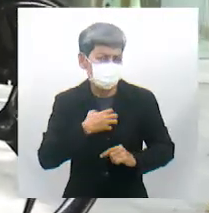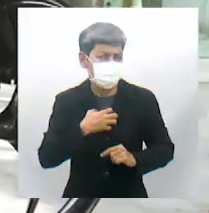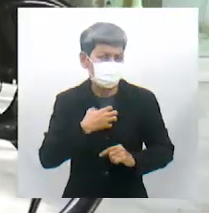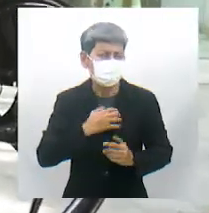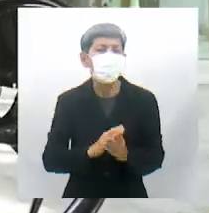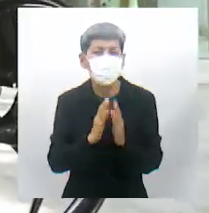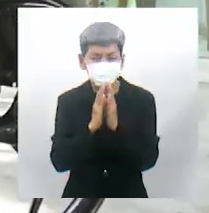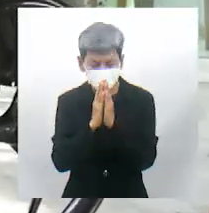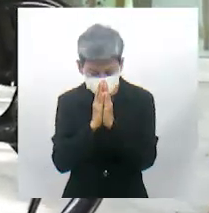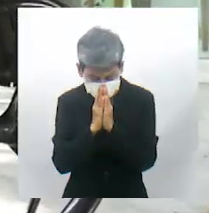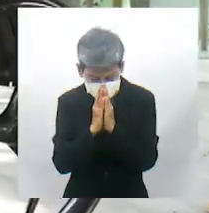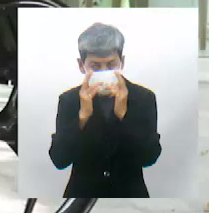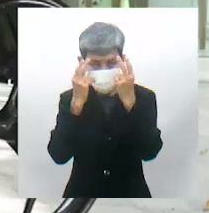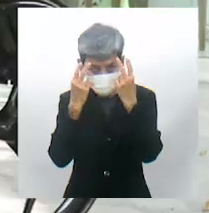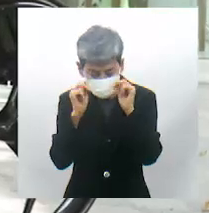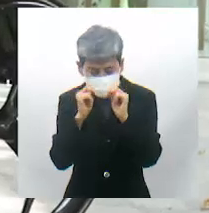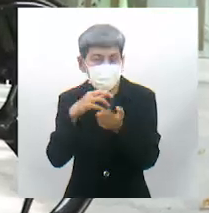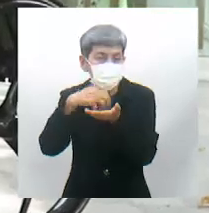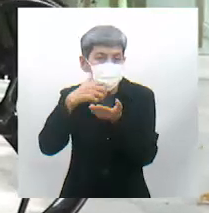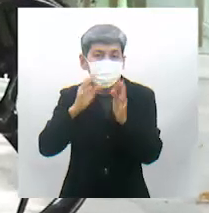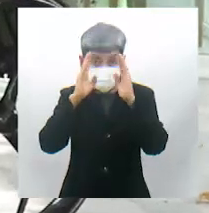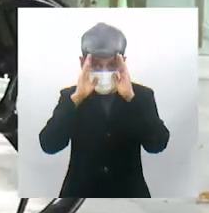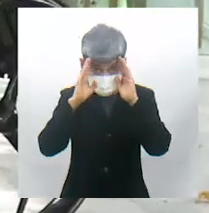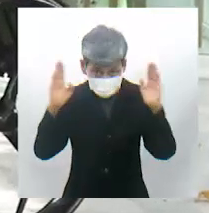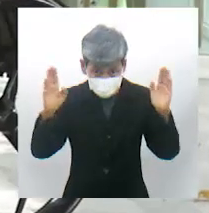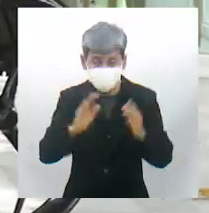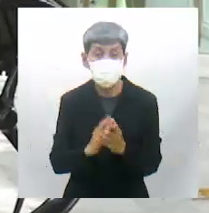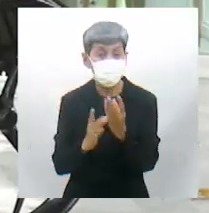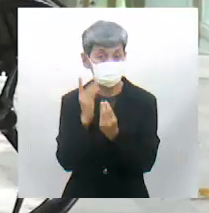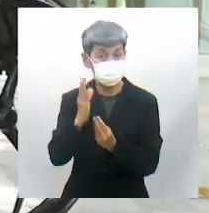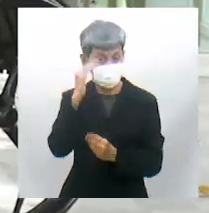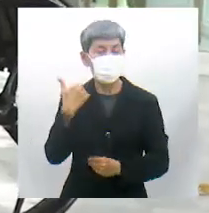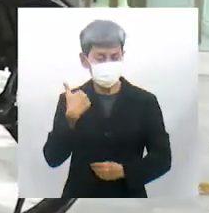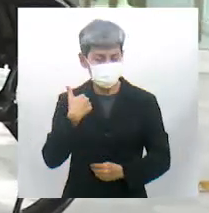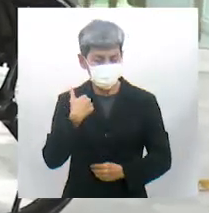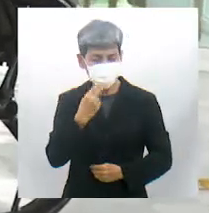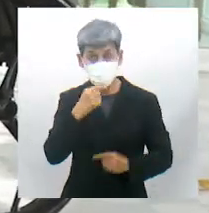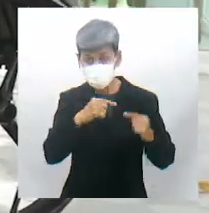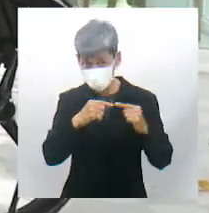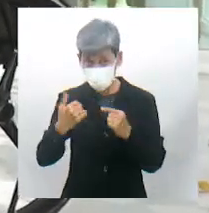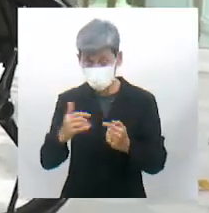ครับวันนี้ก็ต้องขอบคุณท่านนายกมากนะครับที่ให้ข้อมูลกับเรานะครับสัปดาห์หน้ามีอะไรน่าสนใจอย่าลืมติดต